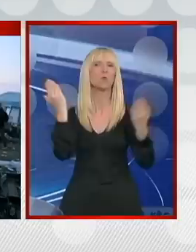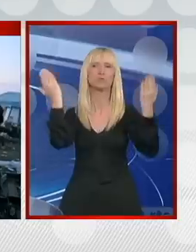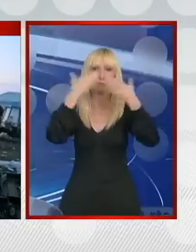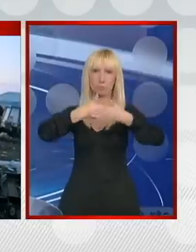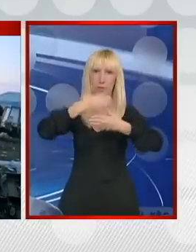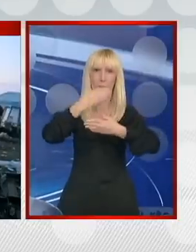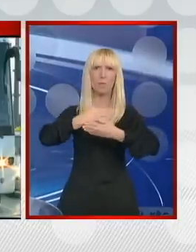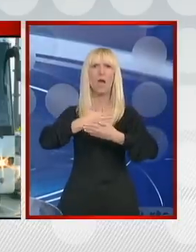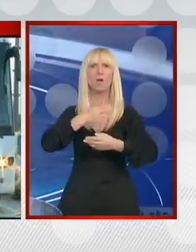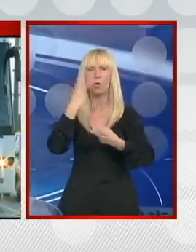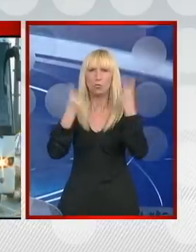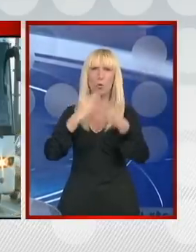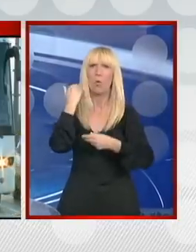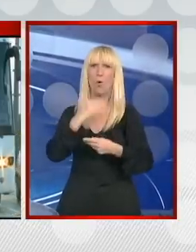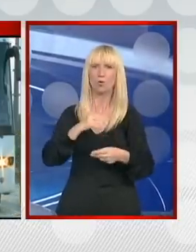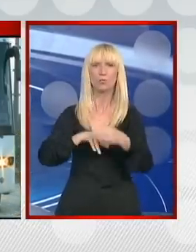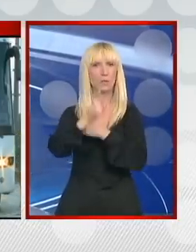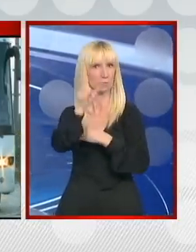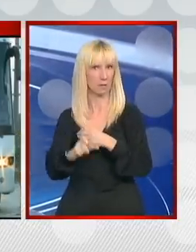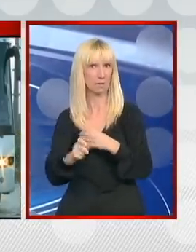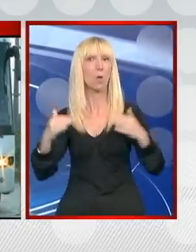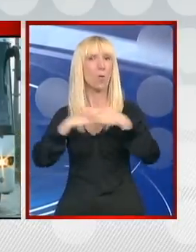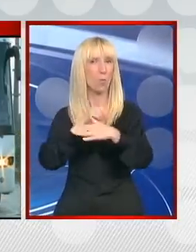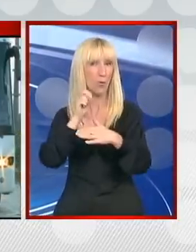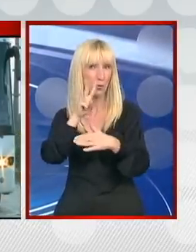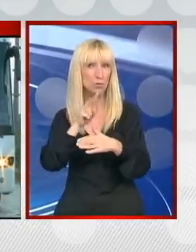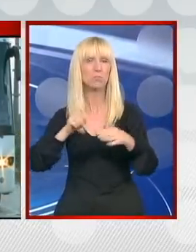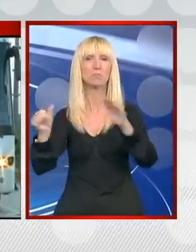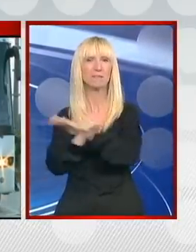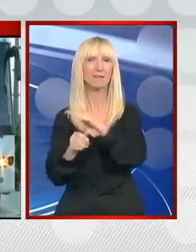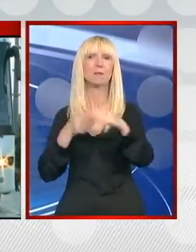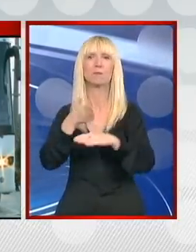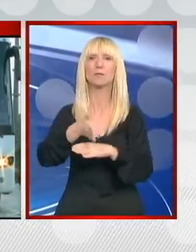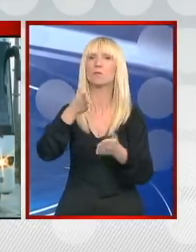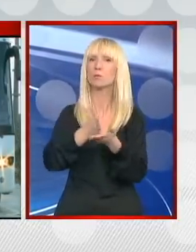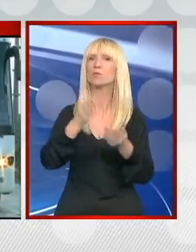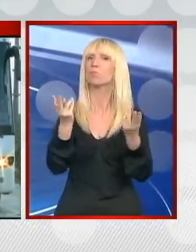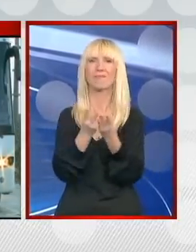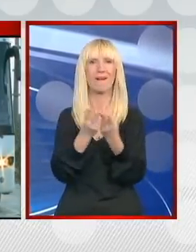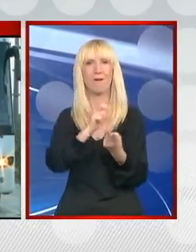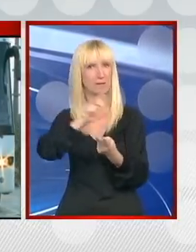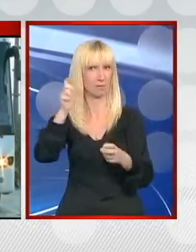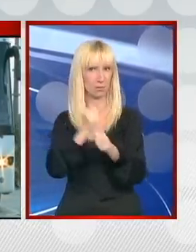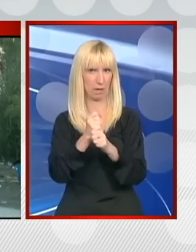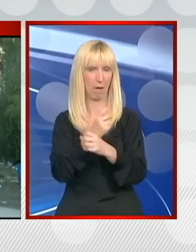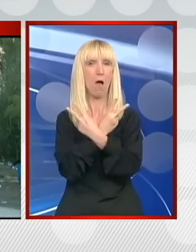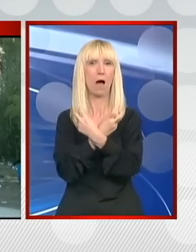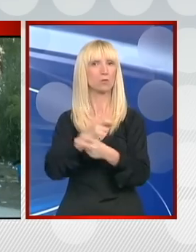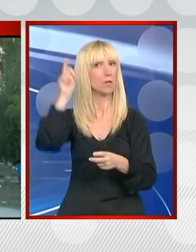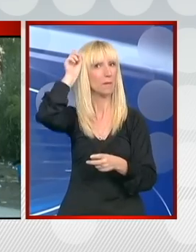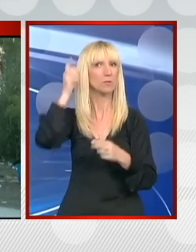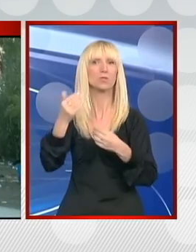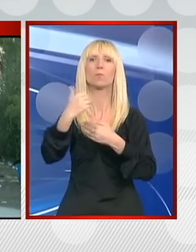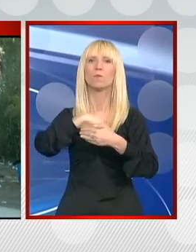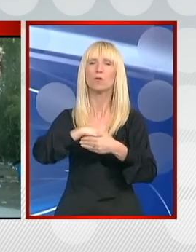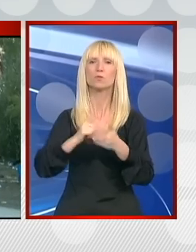rampe i rigoroznu kontrolu izbjeglica. Od ponoći ilegalan prelazak biće tretiran kao krivično delo. Austrija i Nemačka uvele